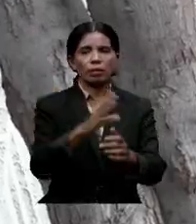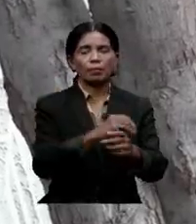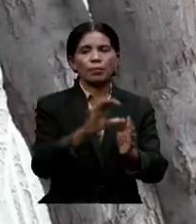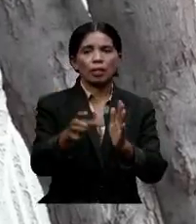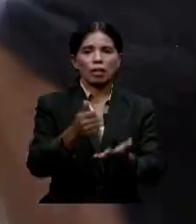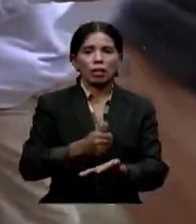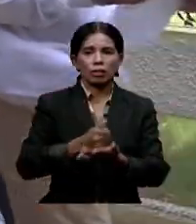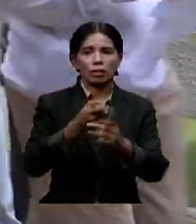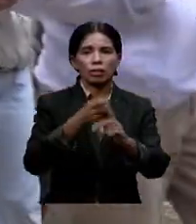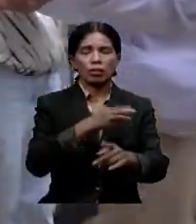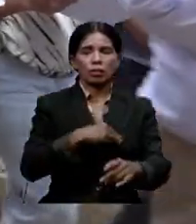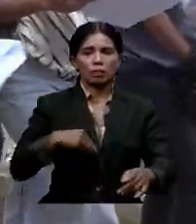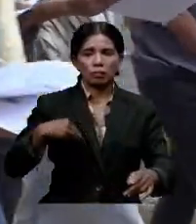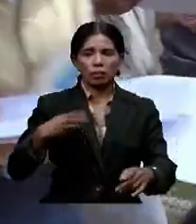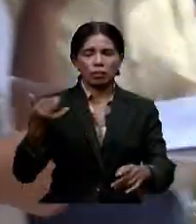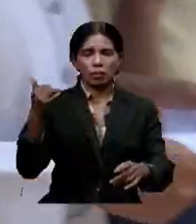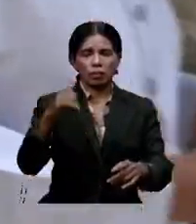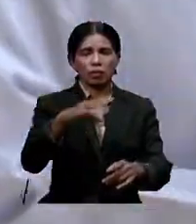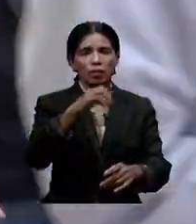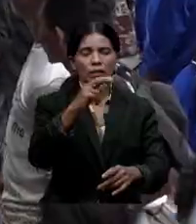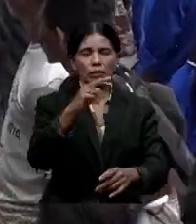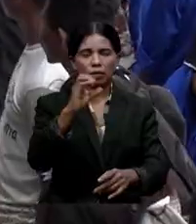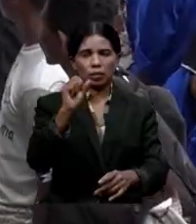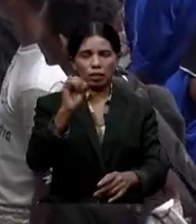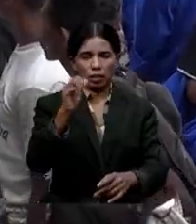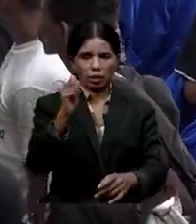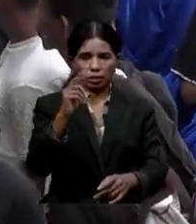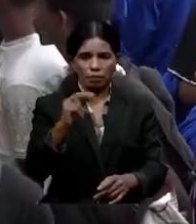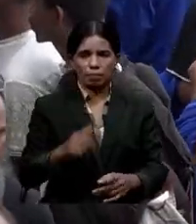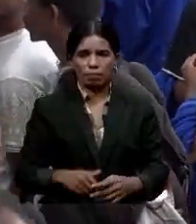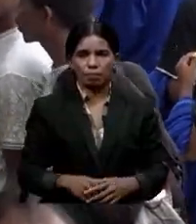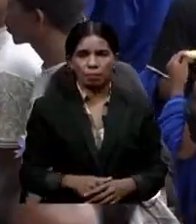apoio si Madre Sira Congregação Canusiana, Leo Borges, David Gonçalves, GMN.